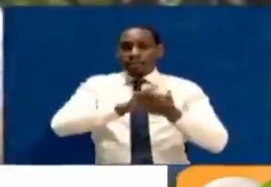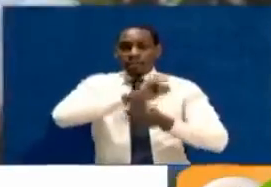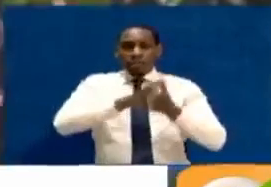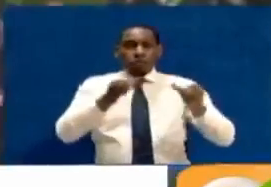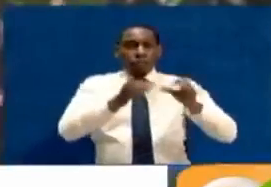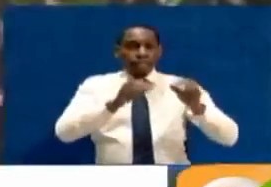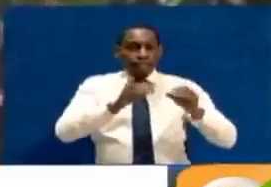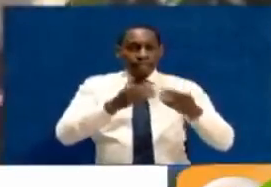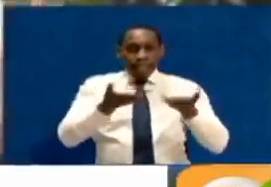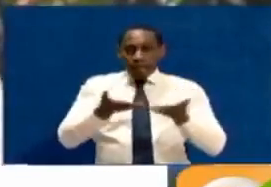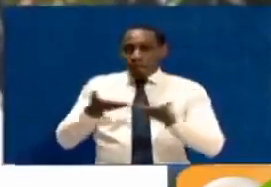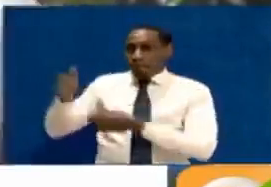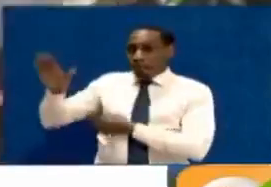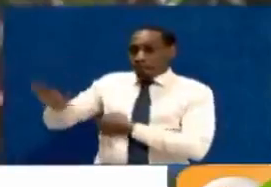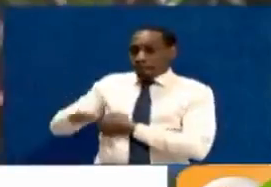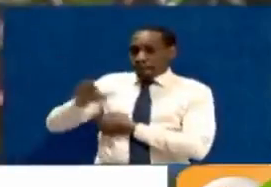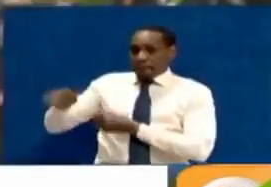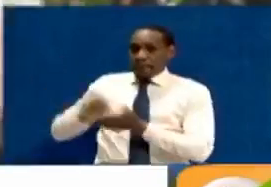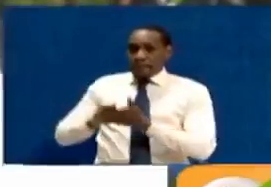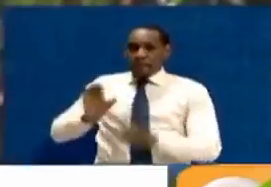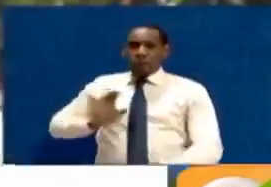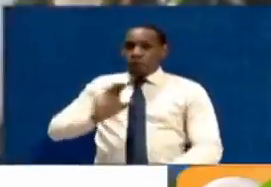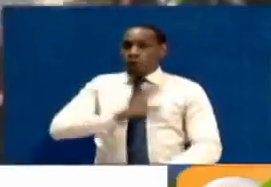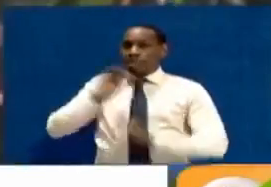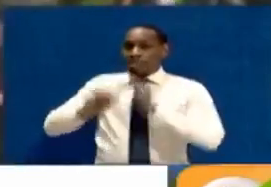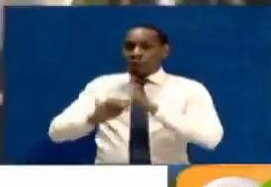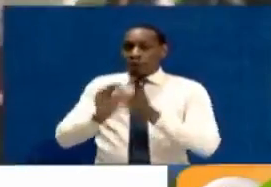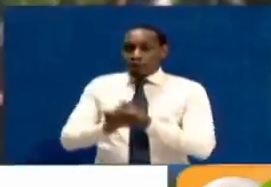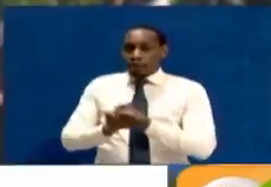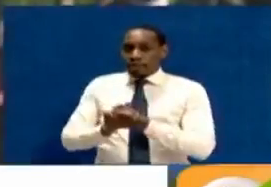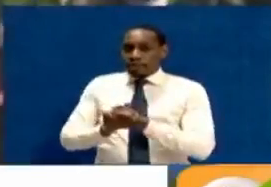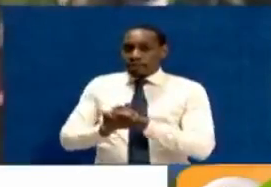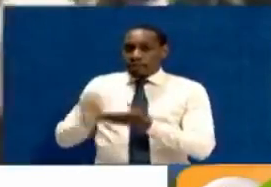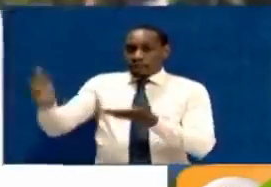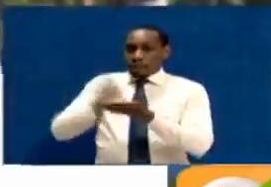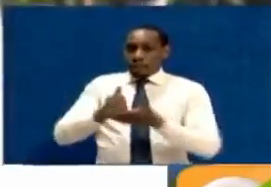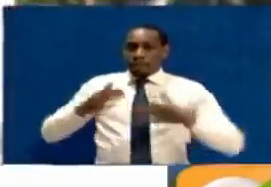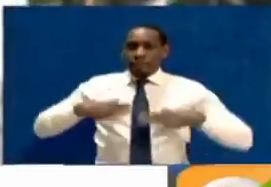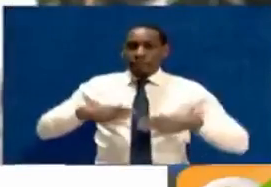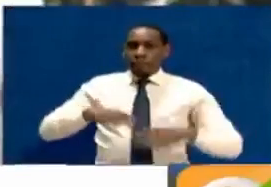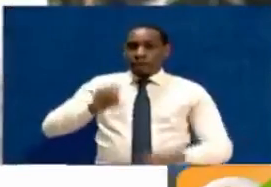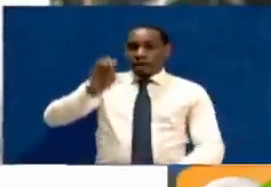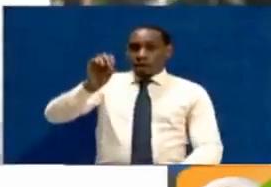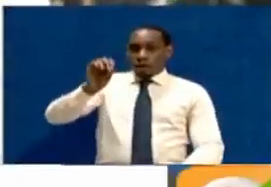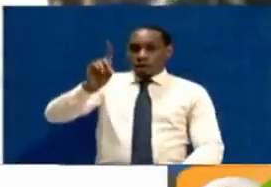Jubilee. Leo bunge kamati zote imeingizwa watu wa ODM.